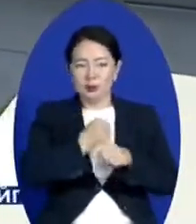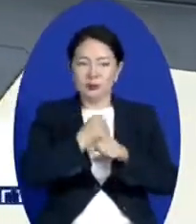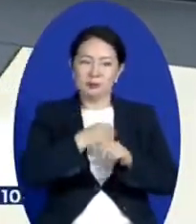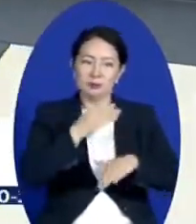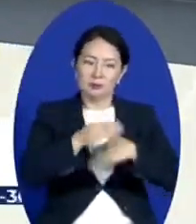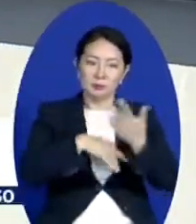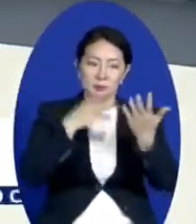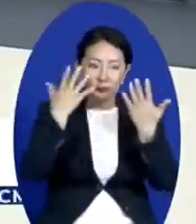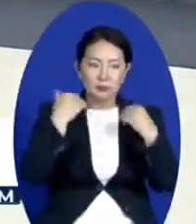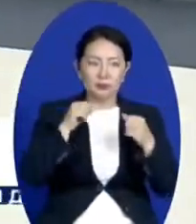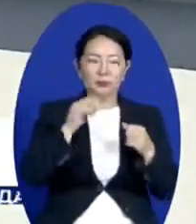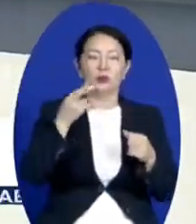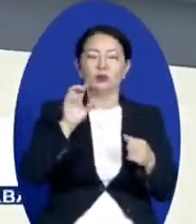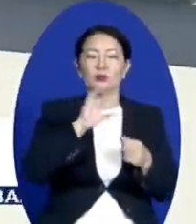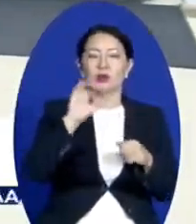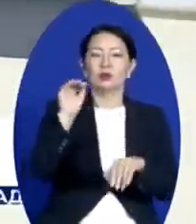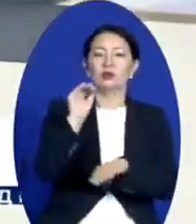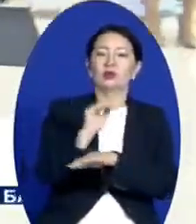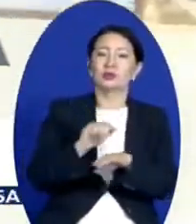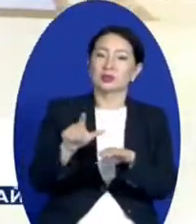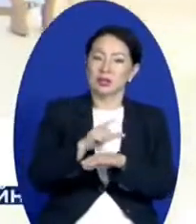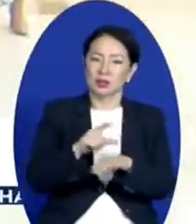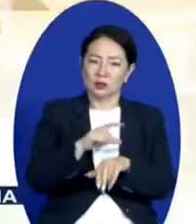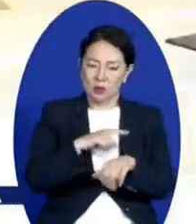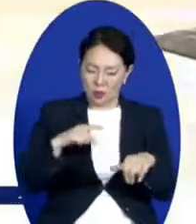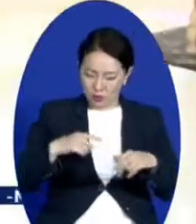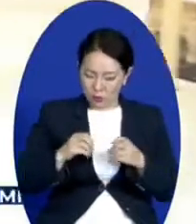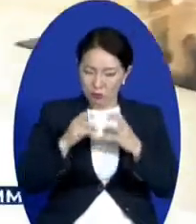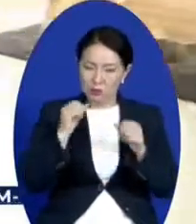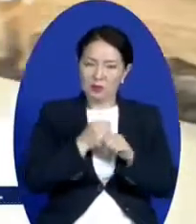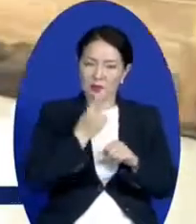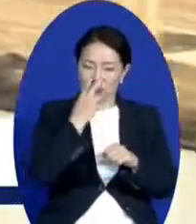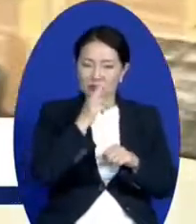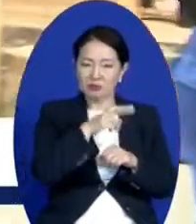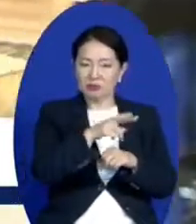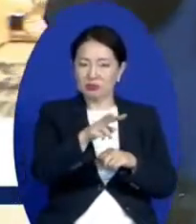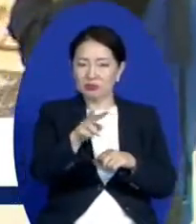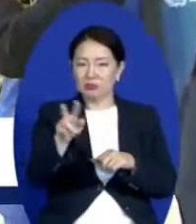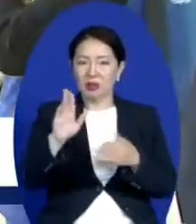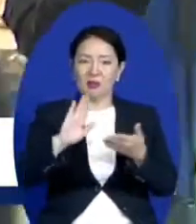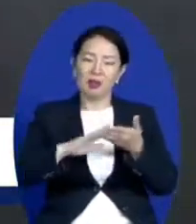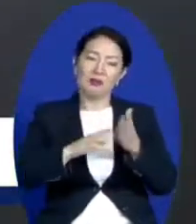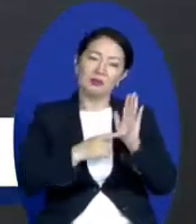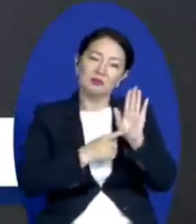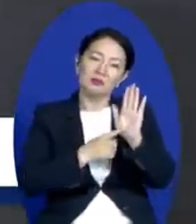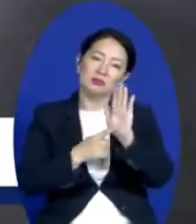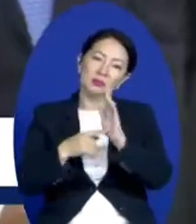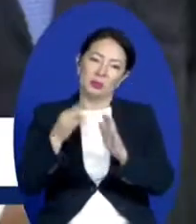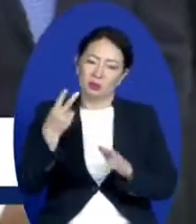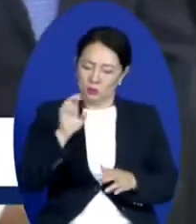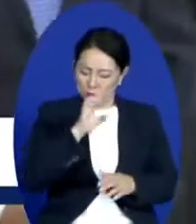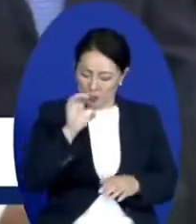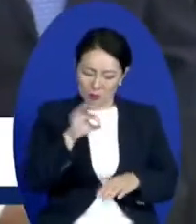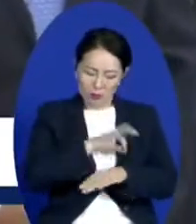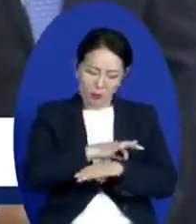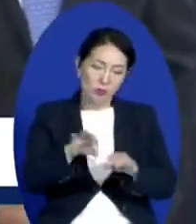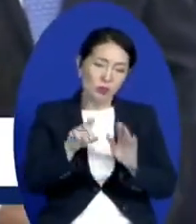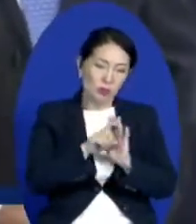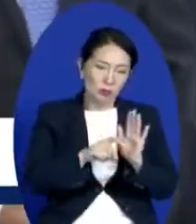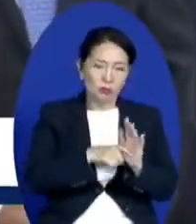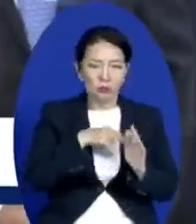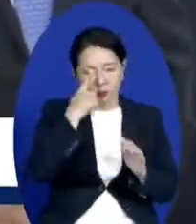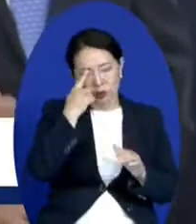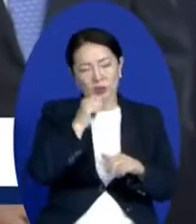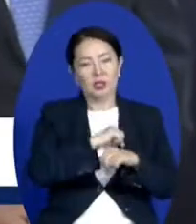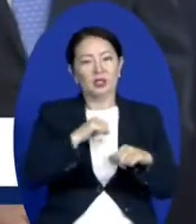явуулж байгаа нэгдсэн үндэсний байгууллагын төлөөлөгчийн газар өөрийн хийж бүтээсэн ажлаа ерөнхийд нь тайлагнаж, нэгдсэн үндэсний байгууллагын төсөл хөтөлбөр Монголын жирийн